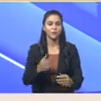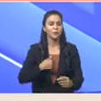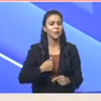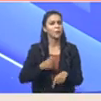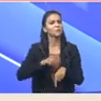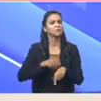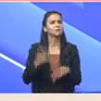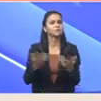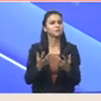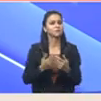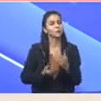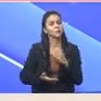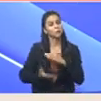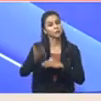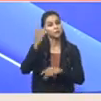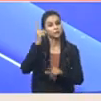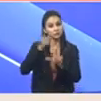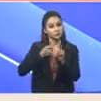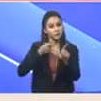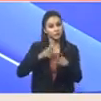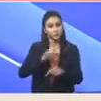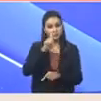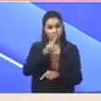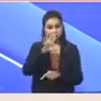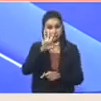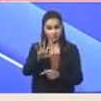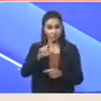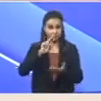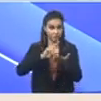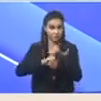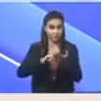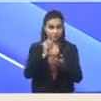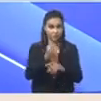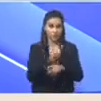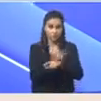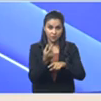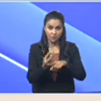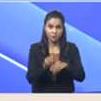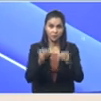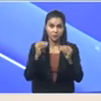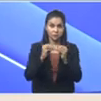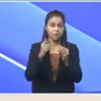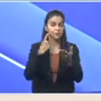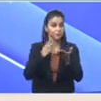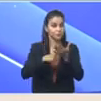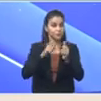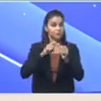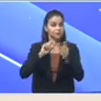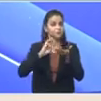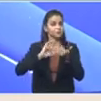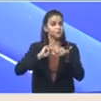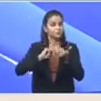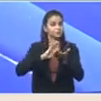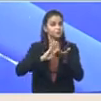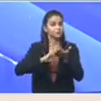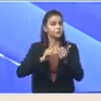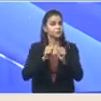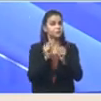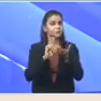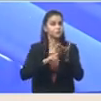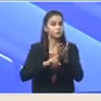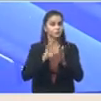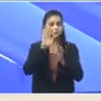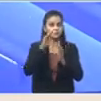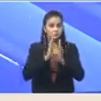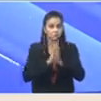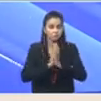था जब पिछले साल 15 नवंबर को मैं भगवान बिरसा मुंडा की जन्म जयंती पर उनकी